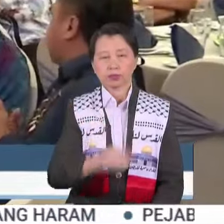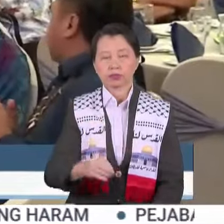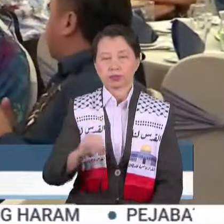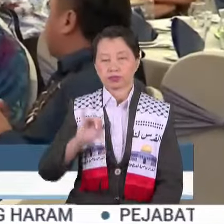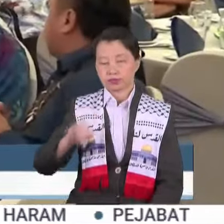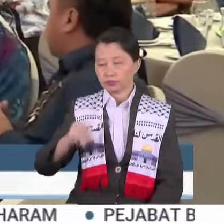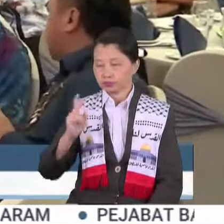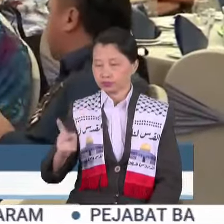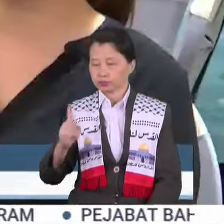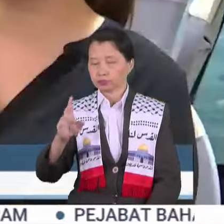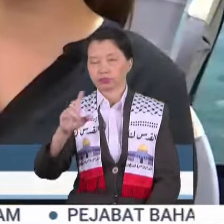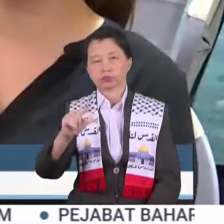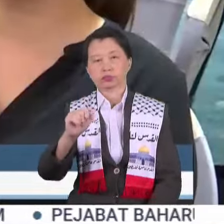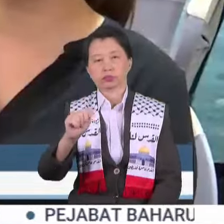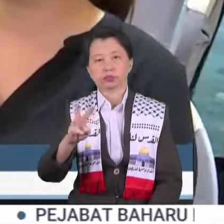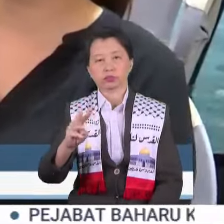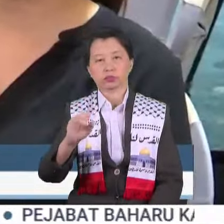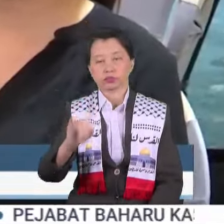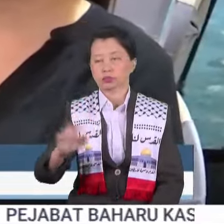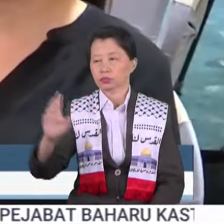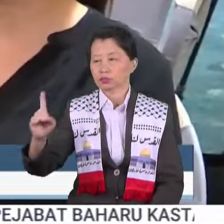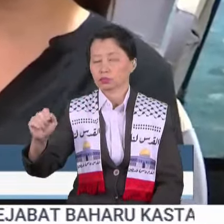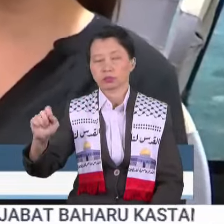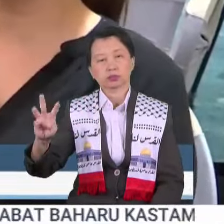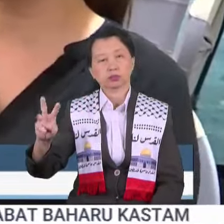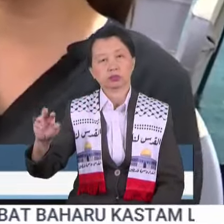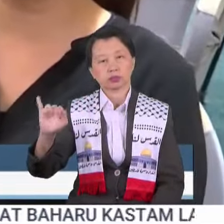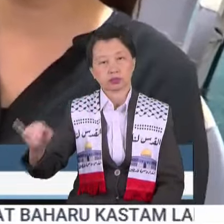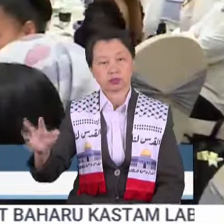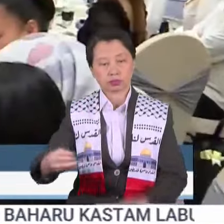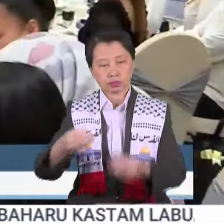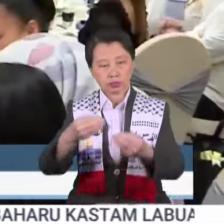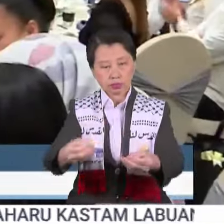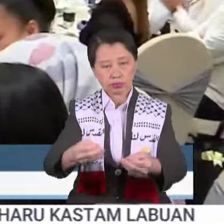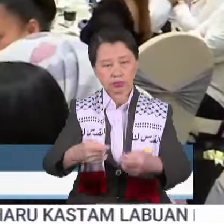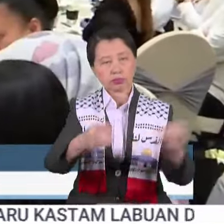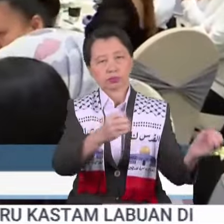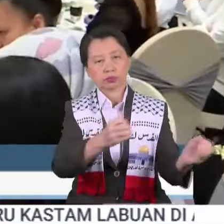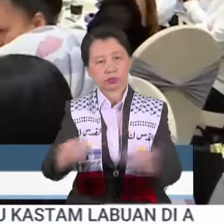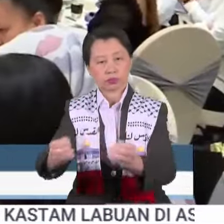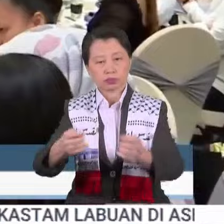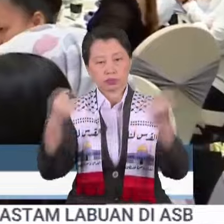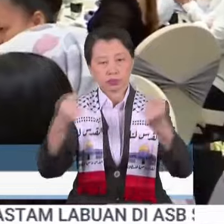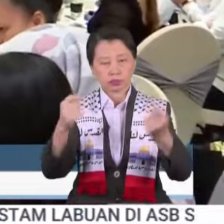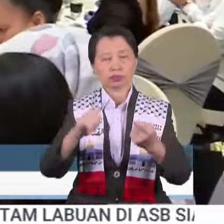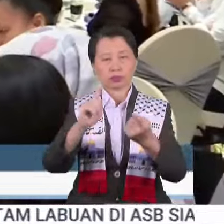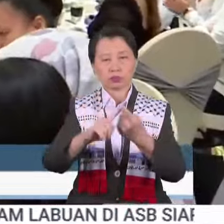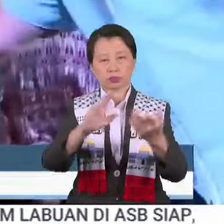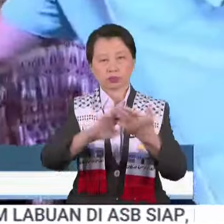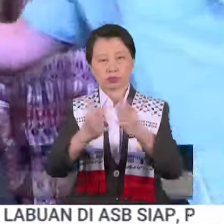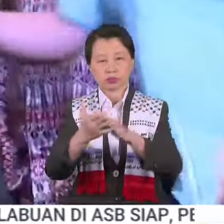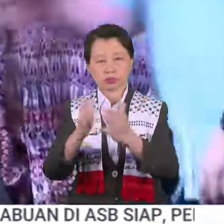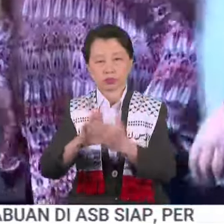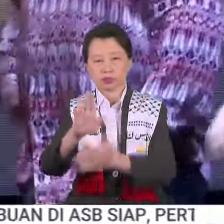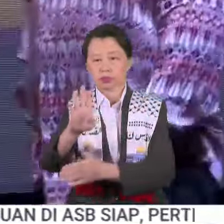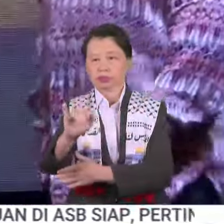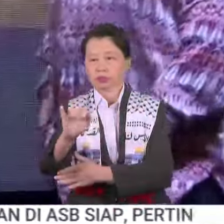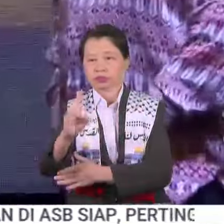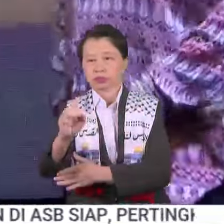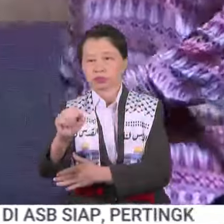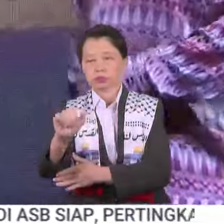Gawai Dayak 2023, Datuk Sri John Sikita yang menyerahkan penganjuran sambutan terbabit kepada komuniti Bidayuh untuk tahun